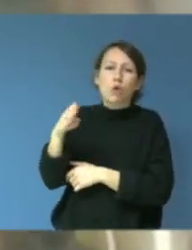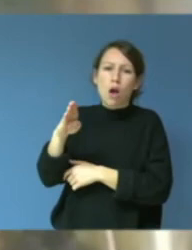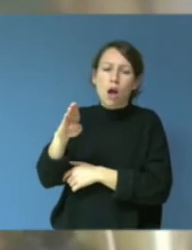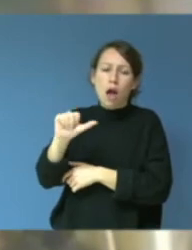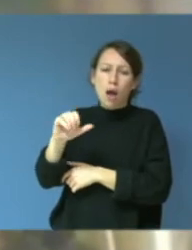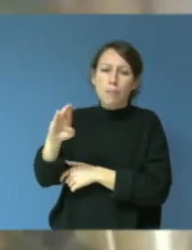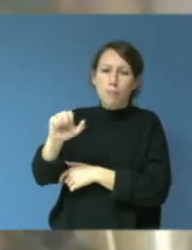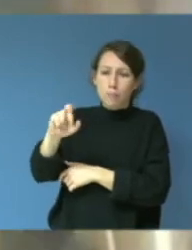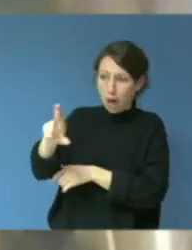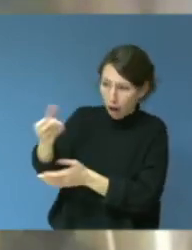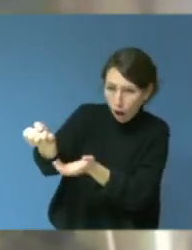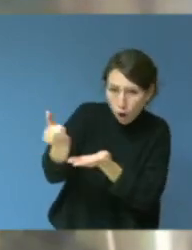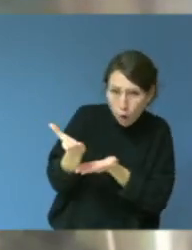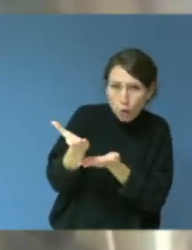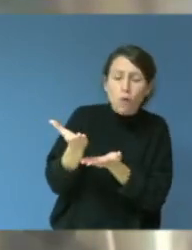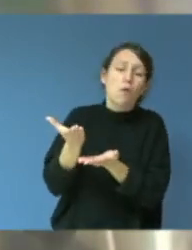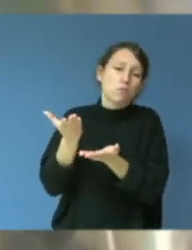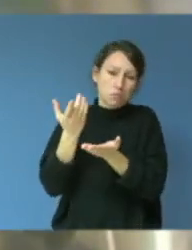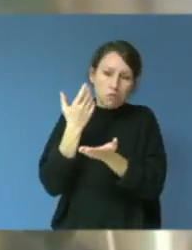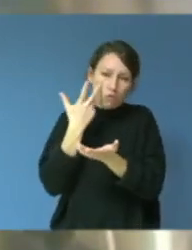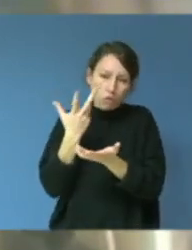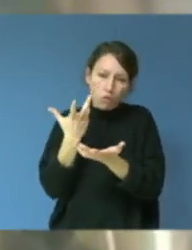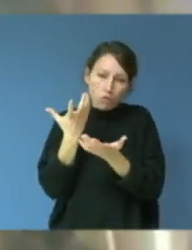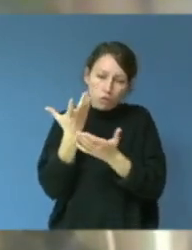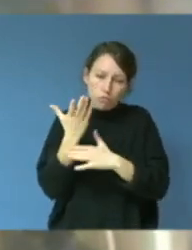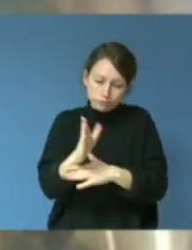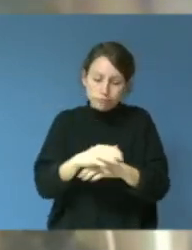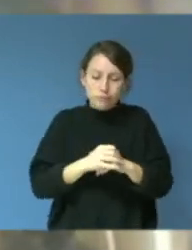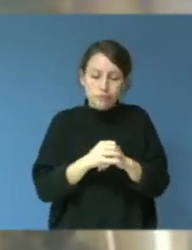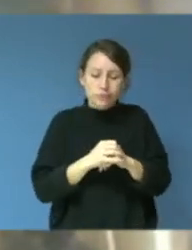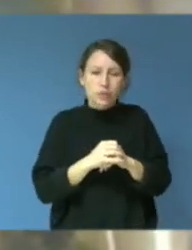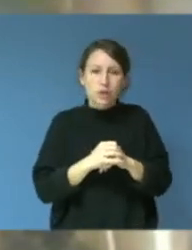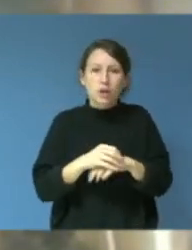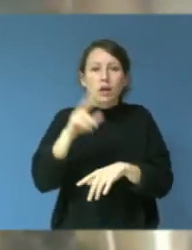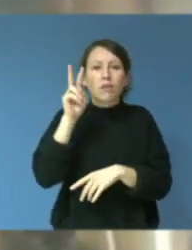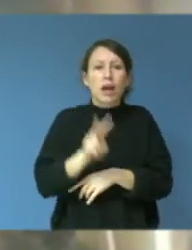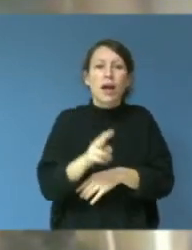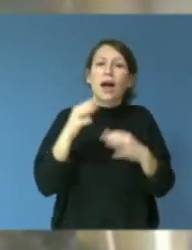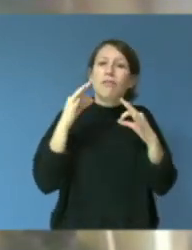conscience que l'ensemble des aides, aussi bien pour les commerçants que pour les entreprises,